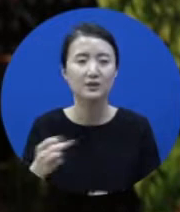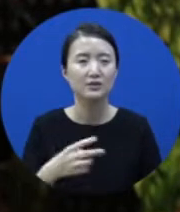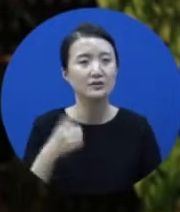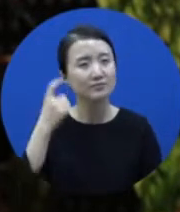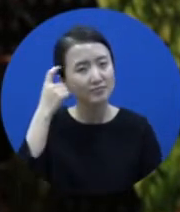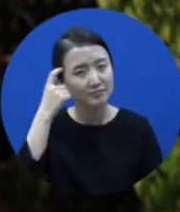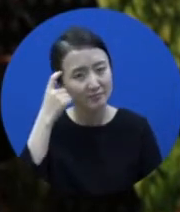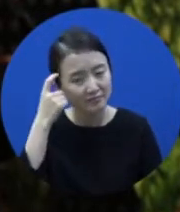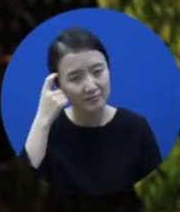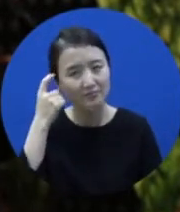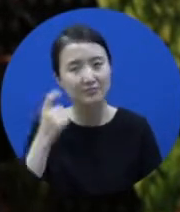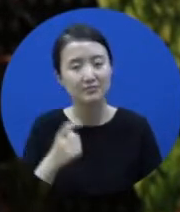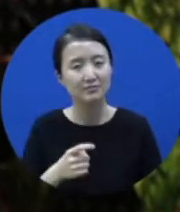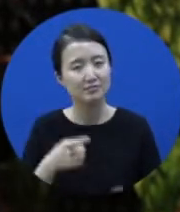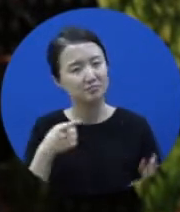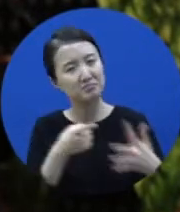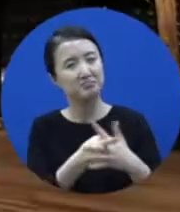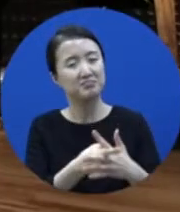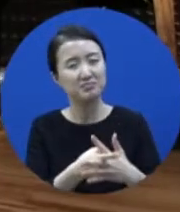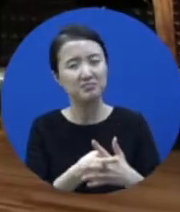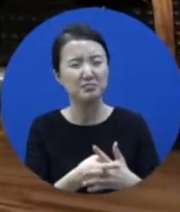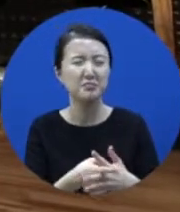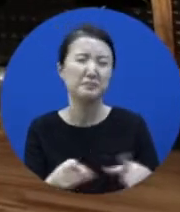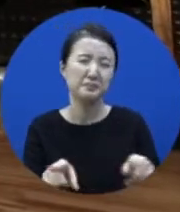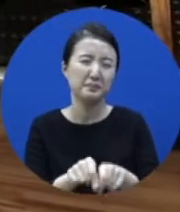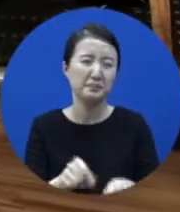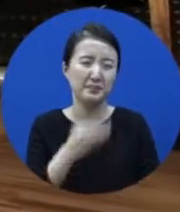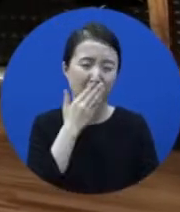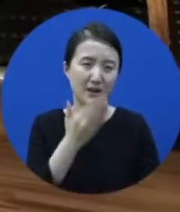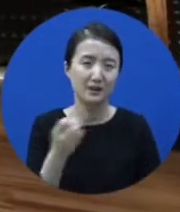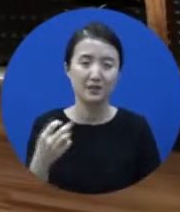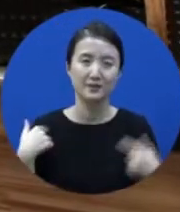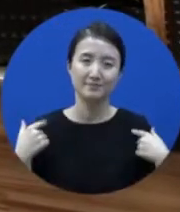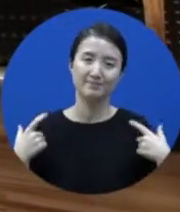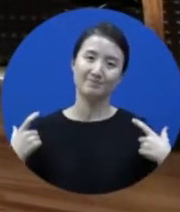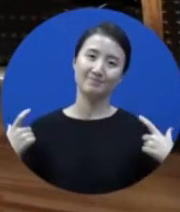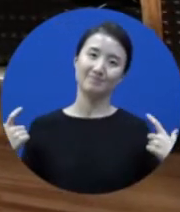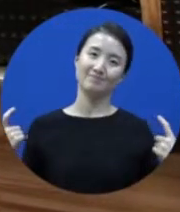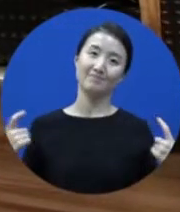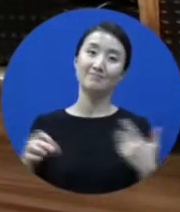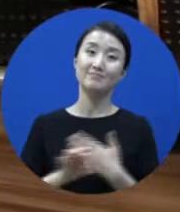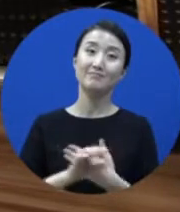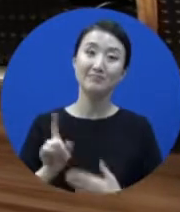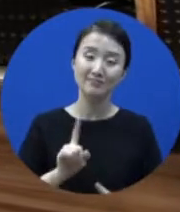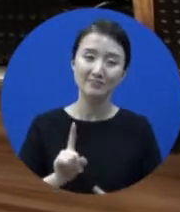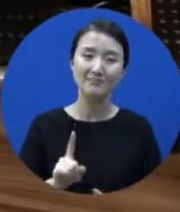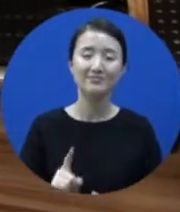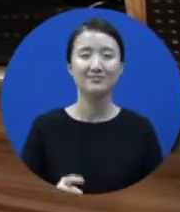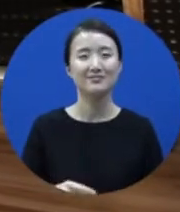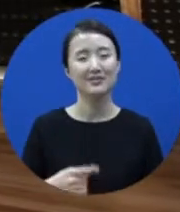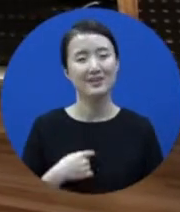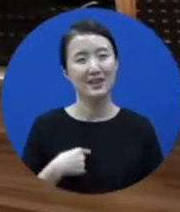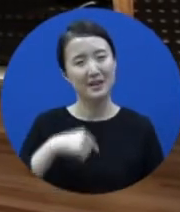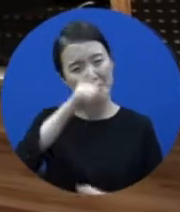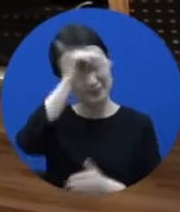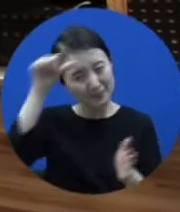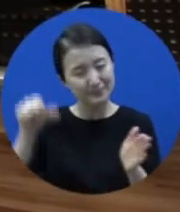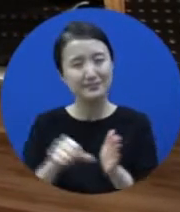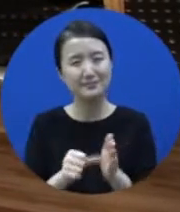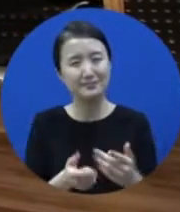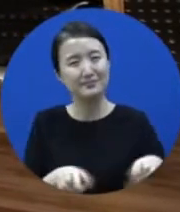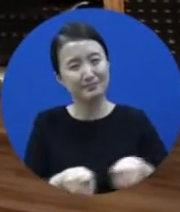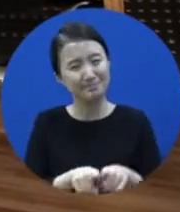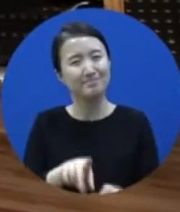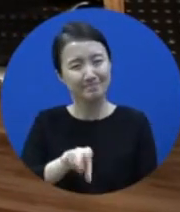보면 듬직해 보이잖아요. 네. 아, 이 사람이 나를 먹여 살릴 만하구나. 내 남편으로서 내가